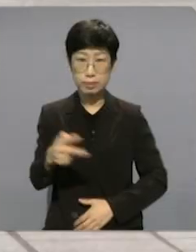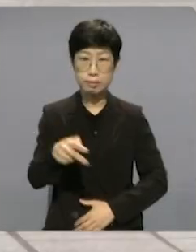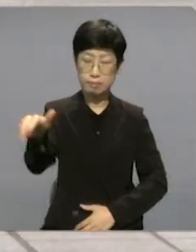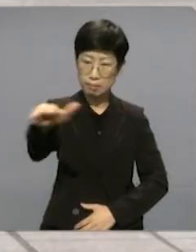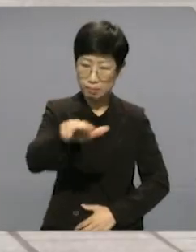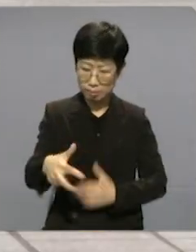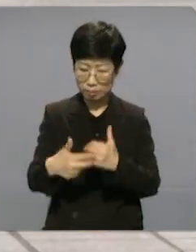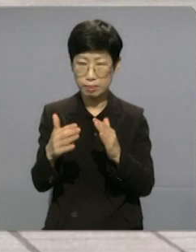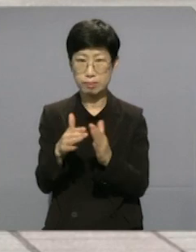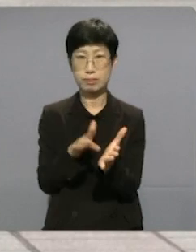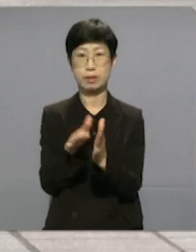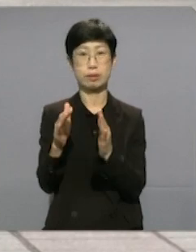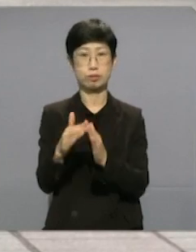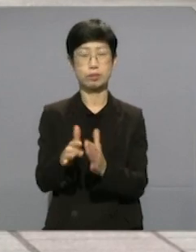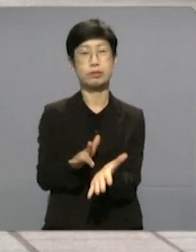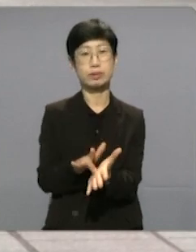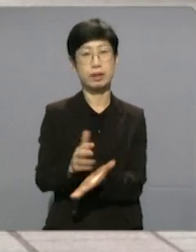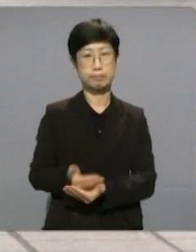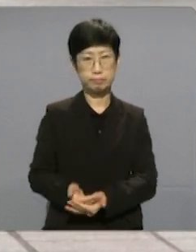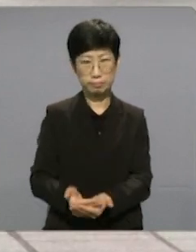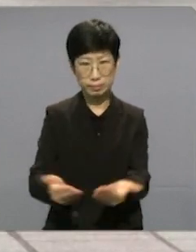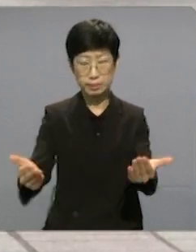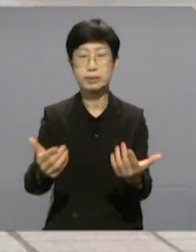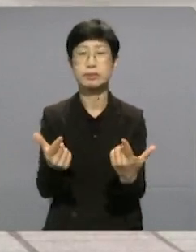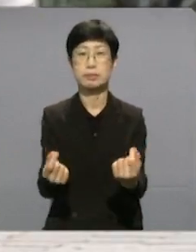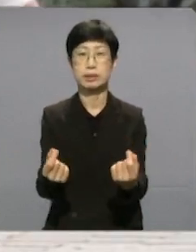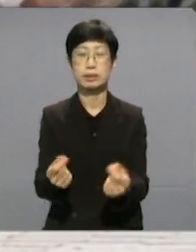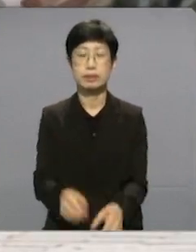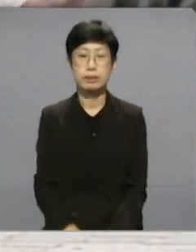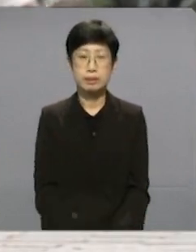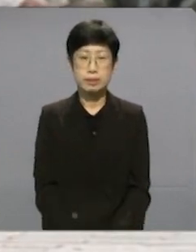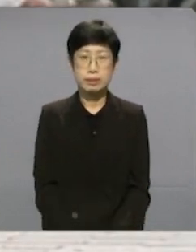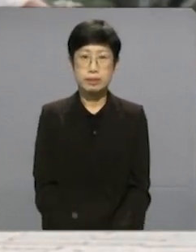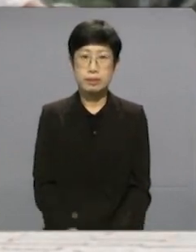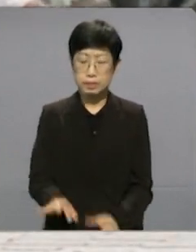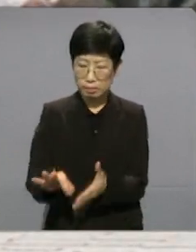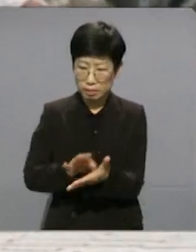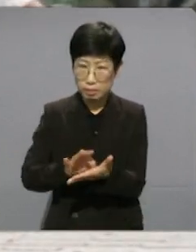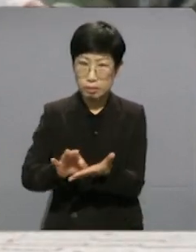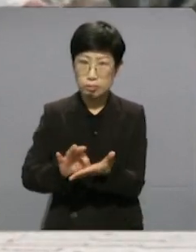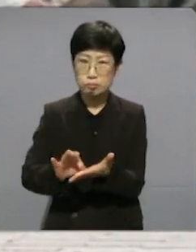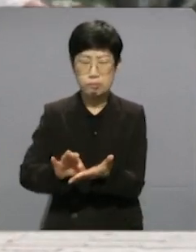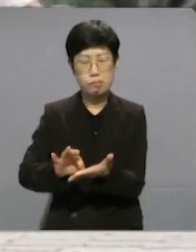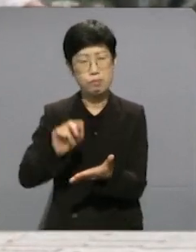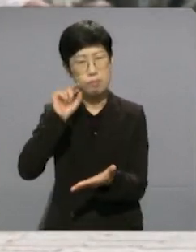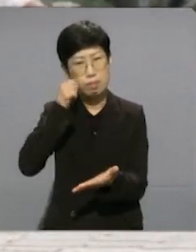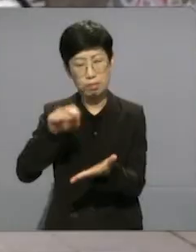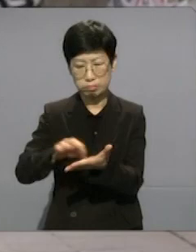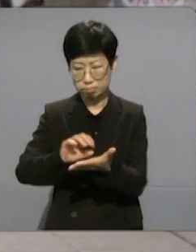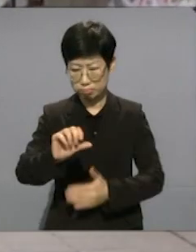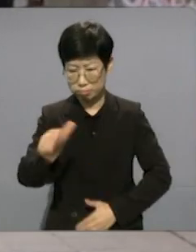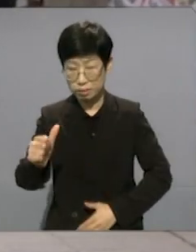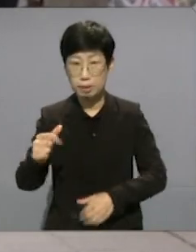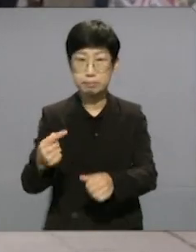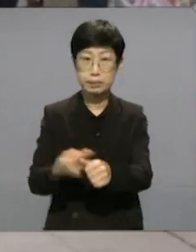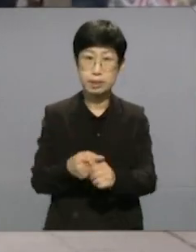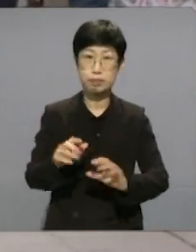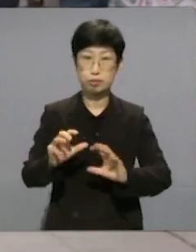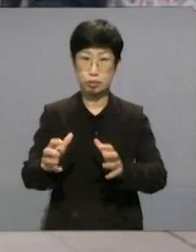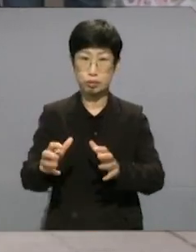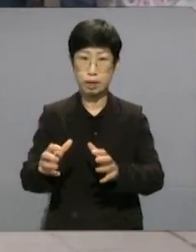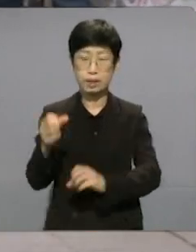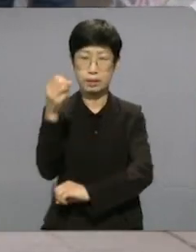전국의 병원 약국에 의약품을 분배하는 구조입니다. 튀니지의 재정 상태가 악화일로를 걷게 되면서